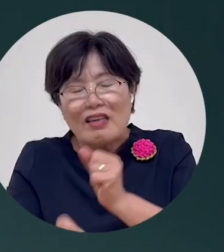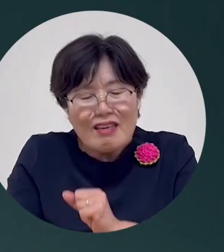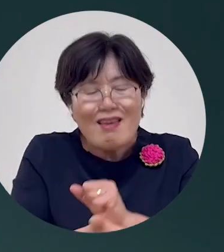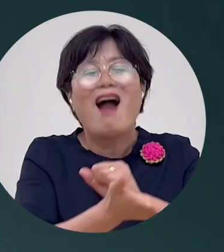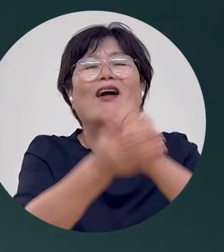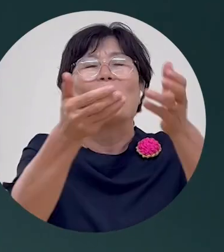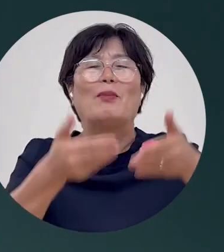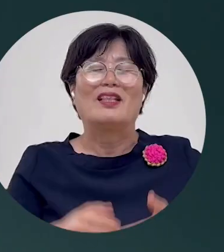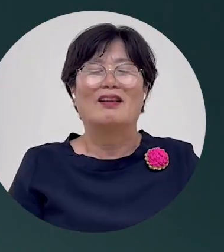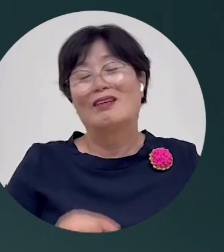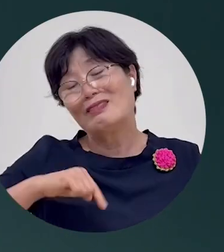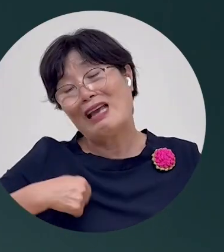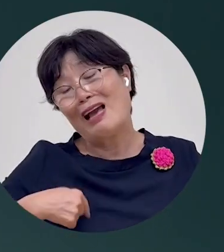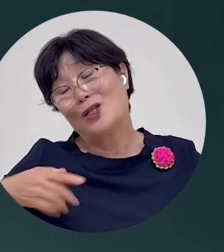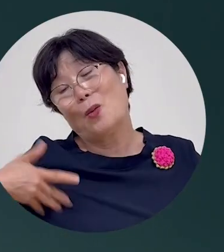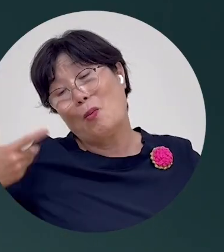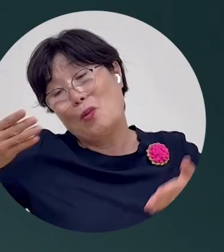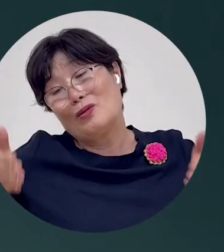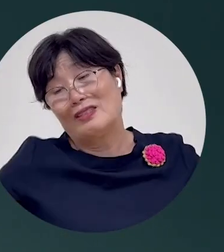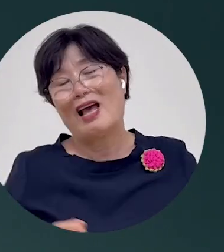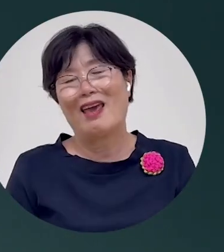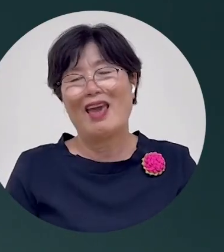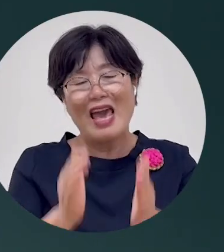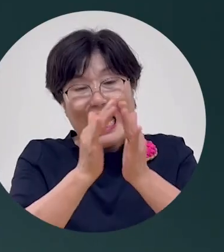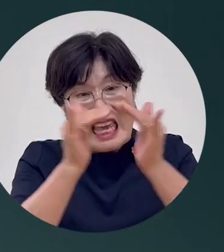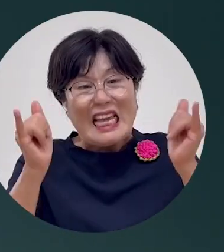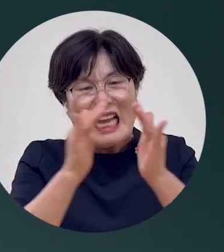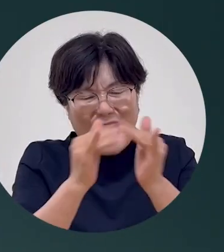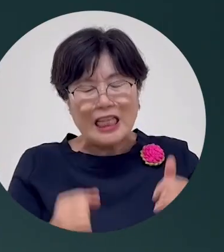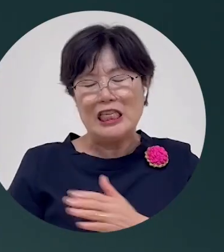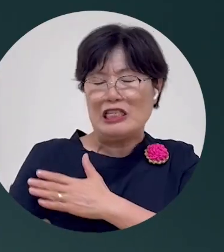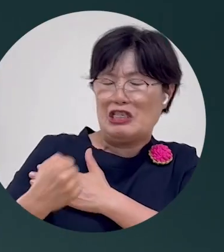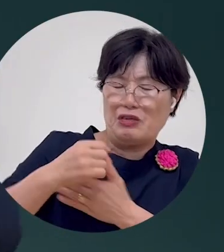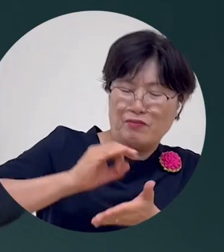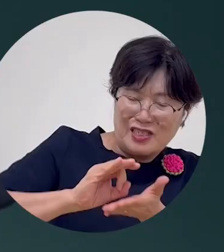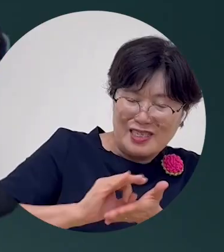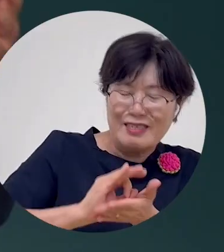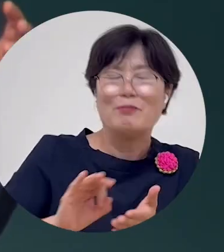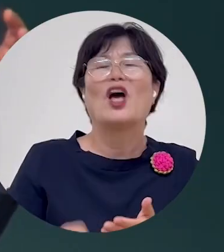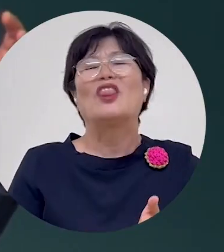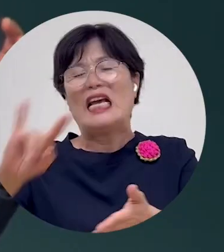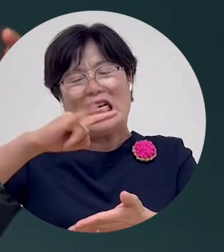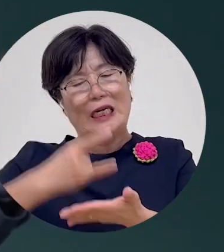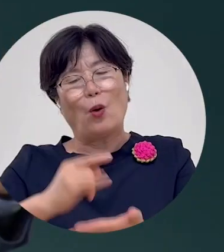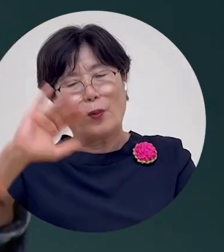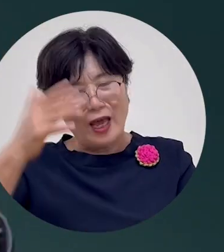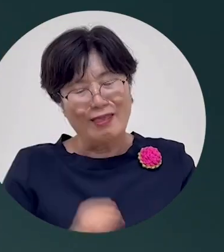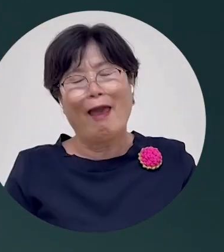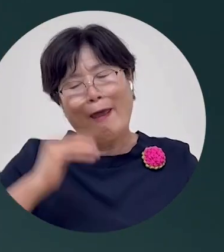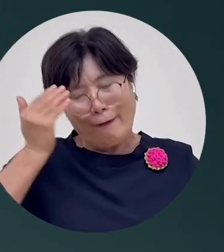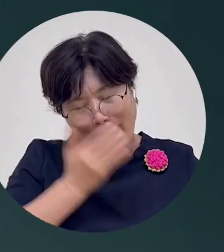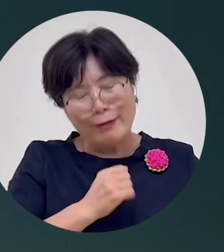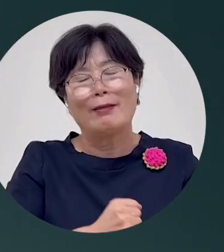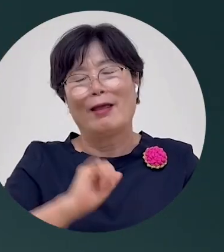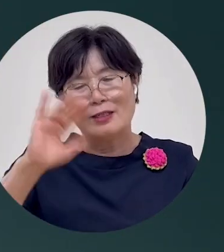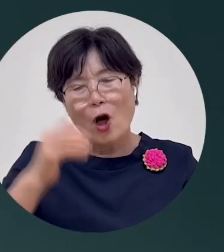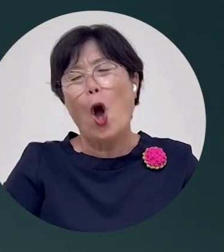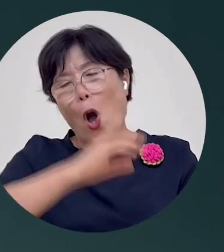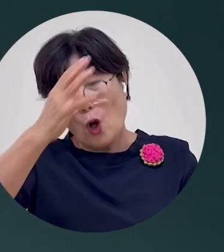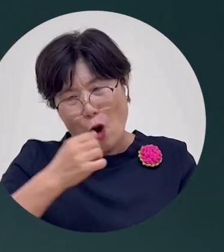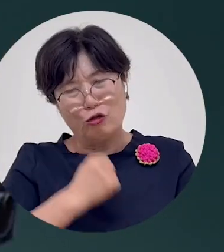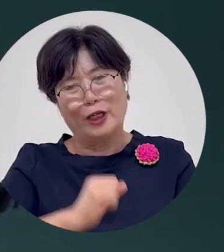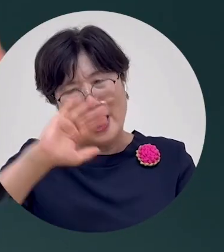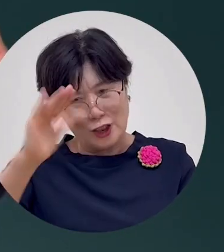사이에 인간이 힘을 쓰면 의롭게 될 수 있고 깨끗해질 수 있고 거룩해질 수